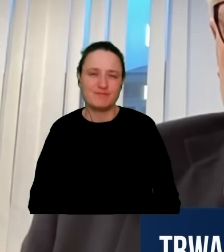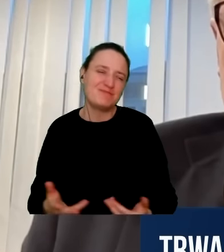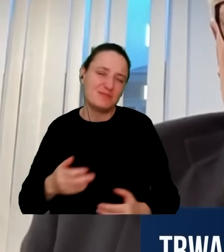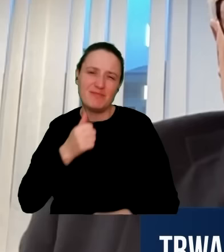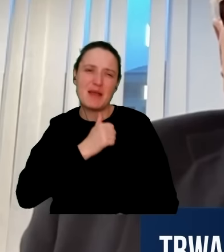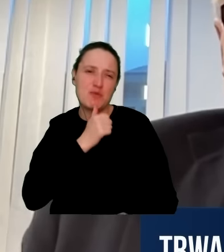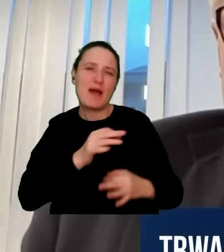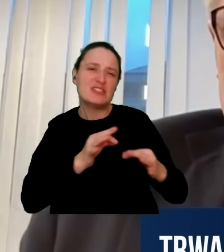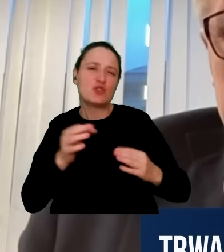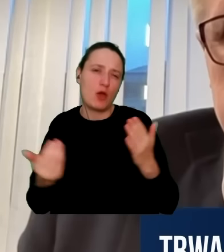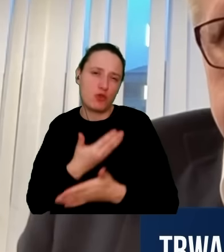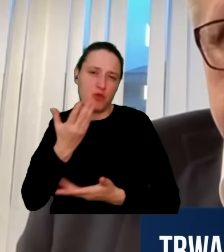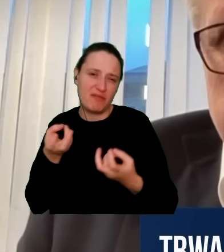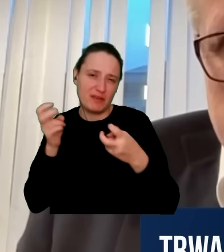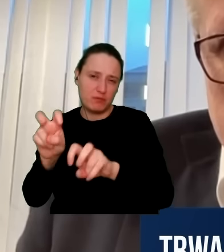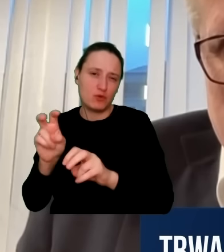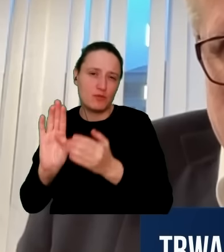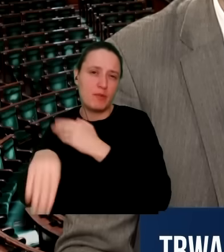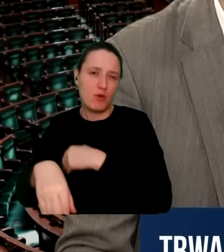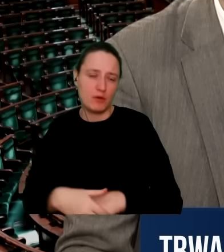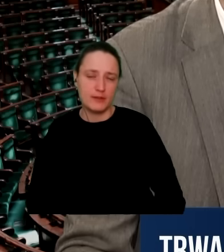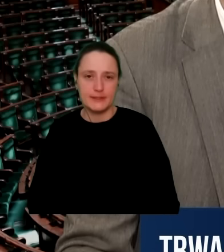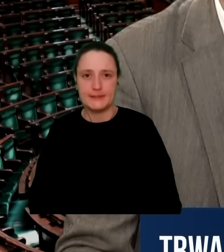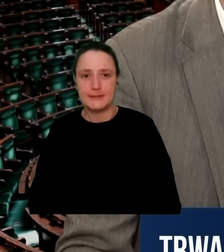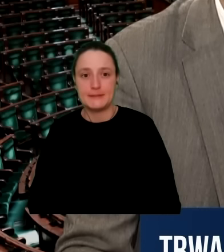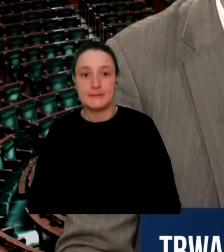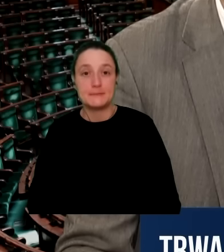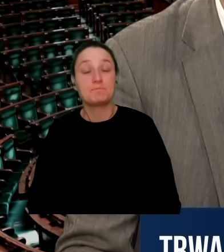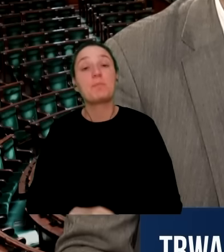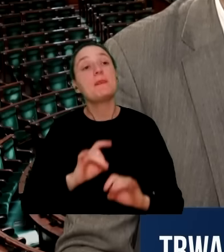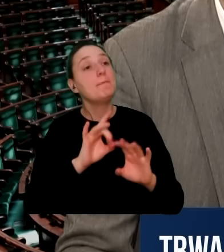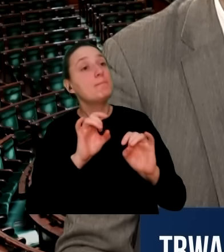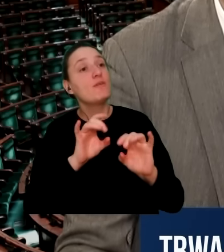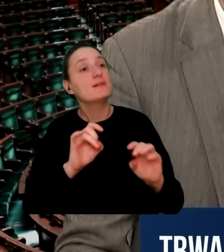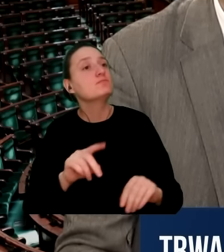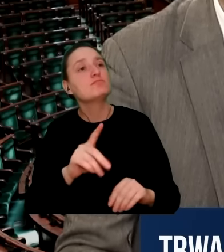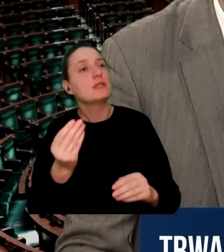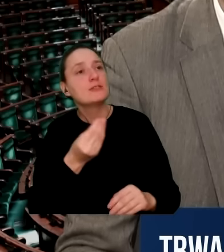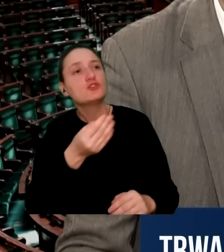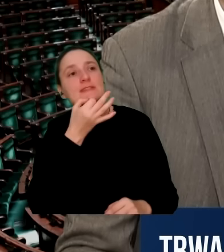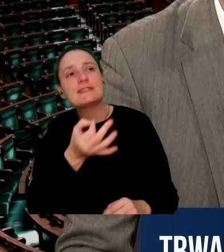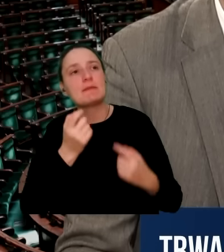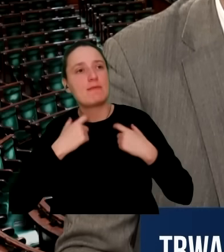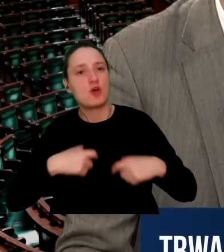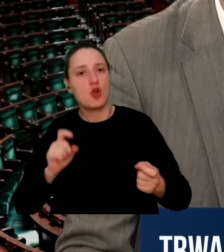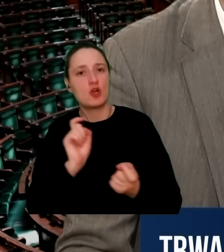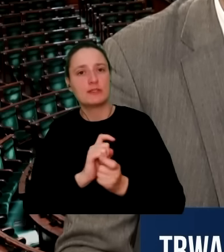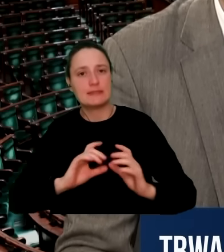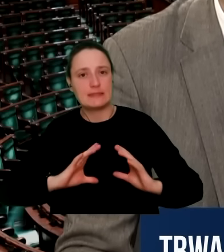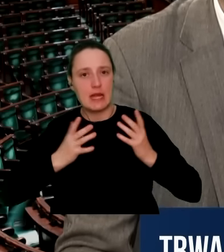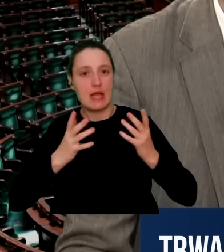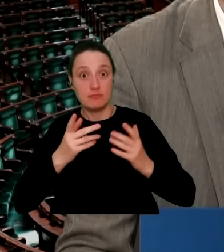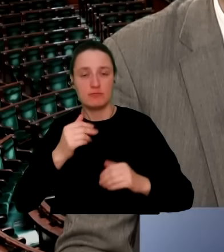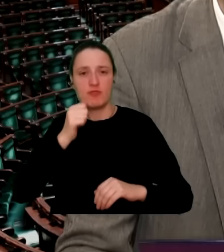tworzenia historii ex post. Panie profesorze, to jeszcze zapytam o kwestię strajku rolników. Wczoraj przez Warszawę